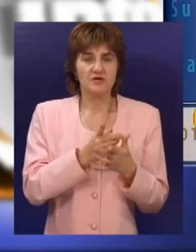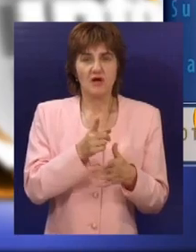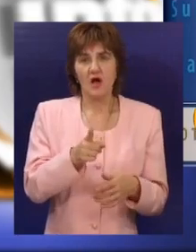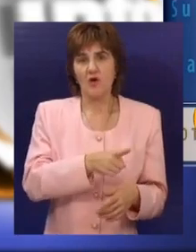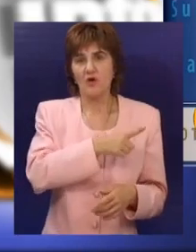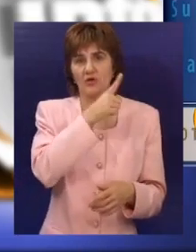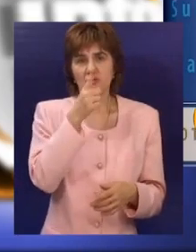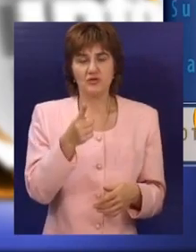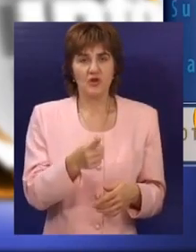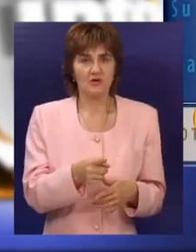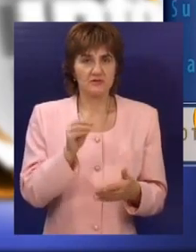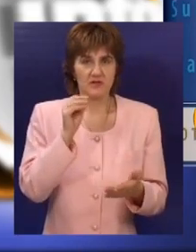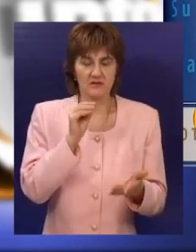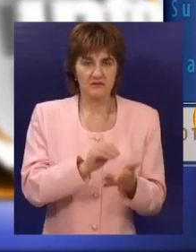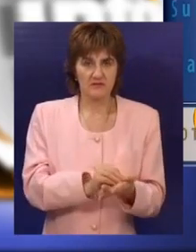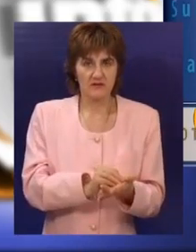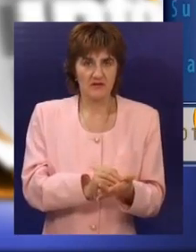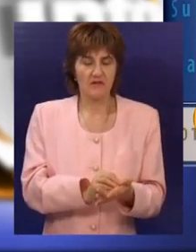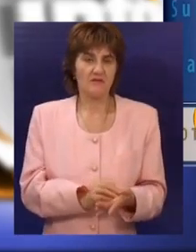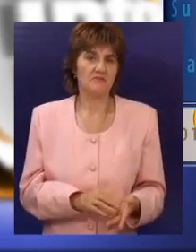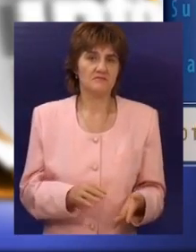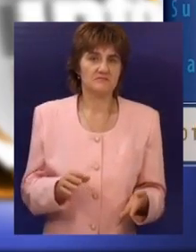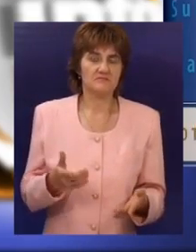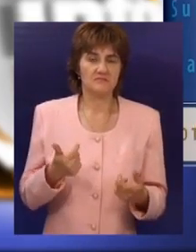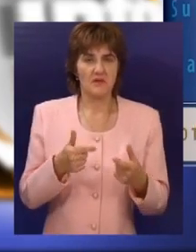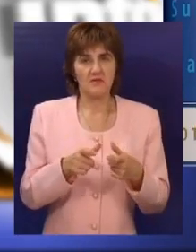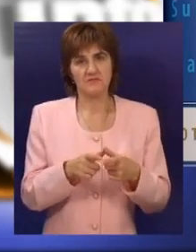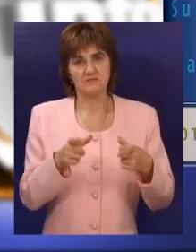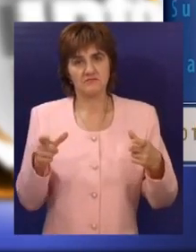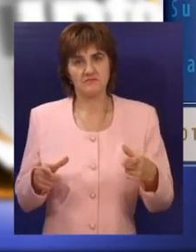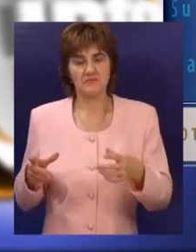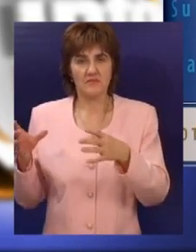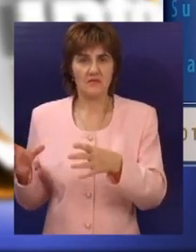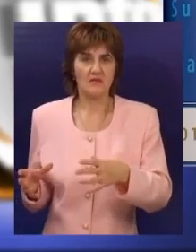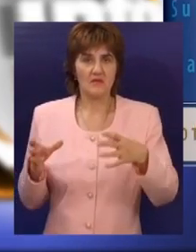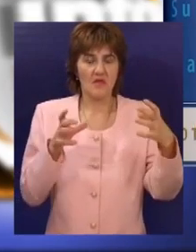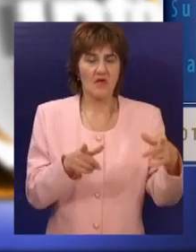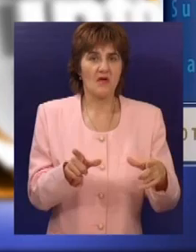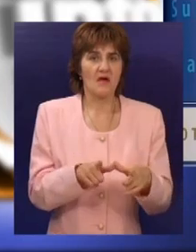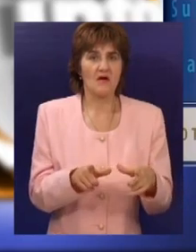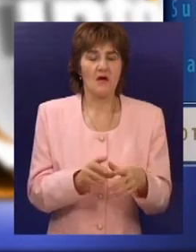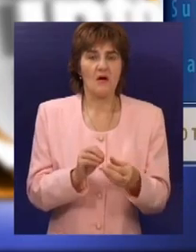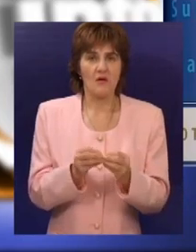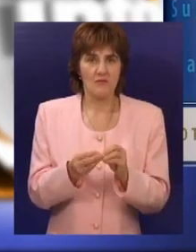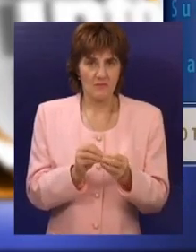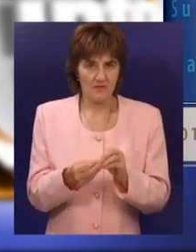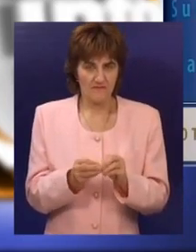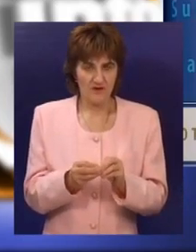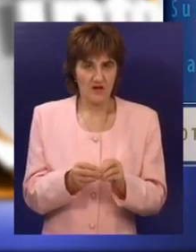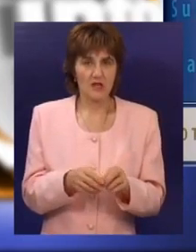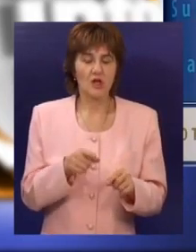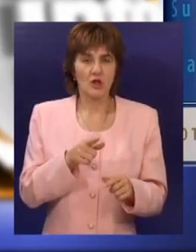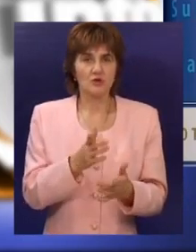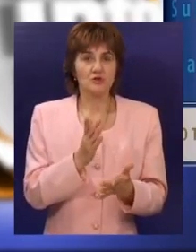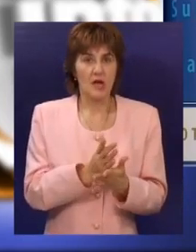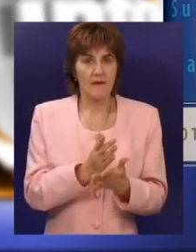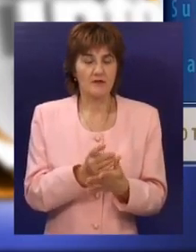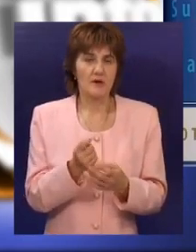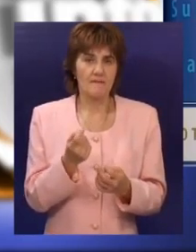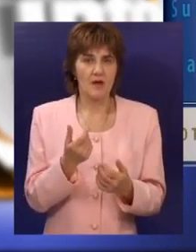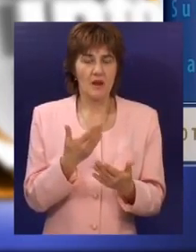je do sada bilo sa oproštenjem, jedno presejenje Buvljaka u Malo u centru grada,